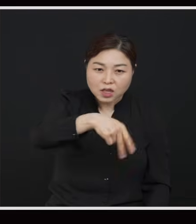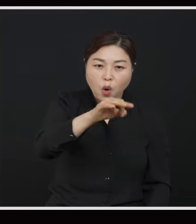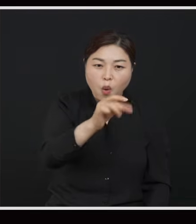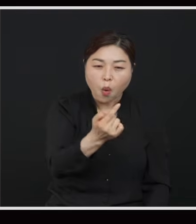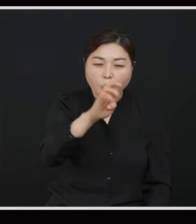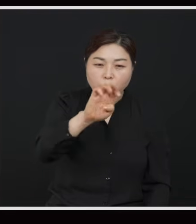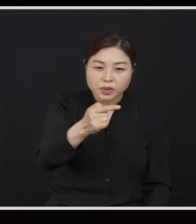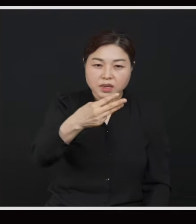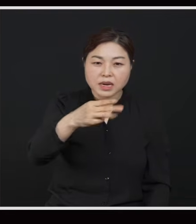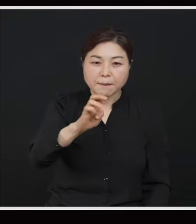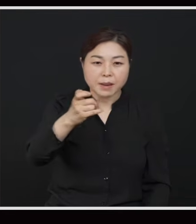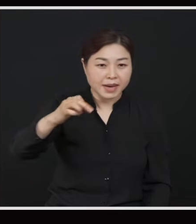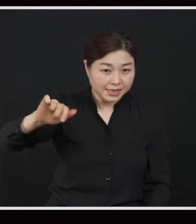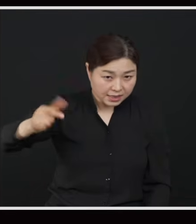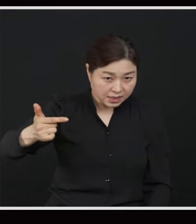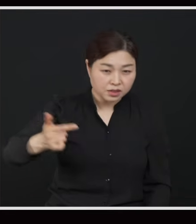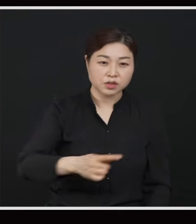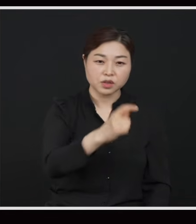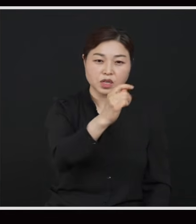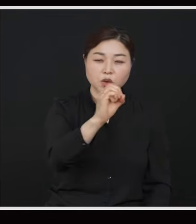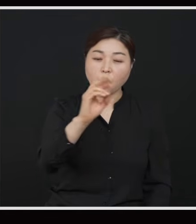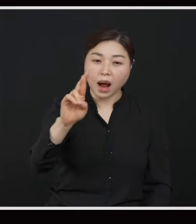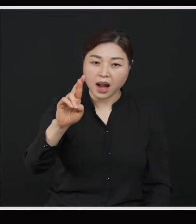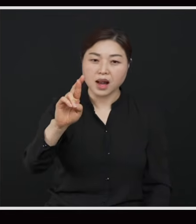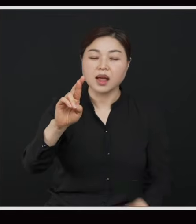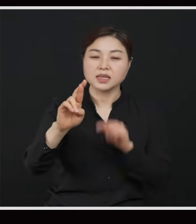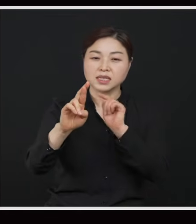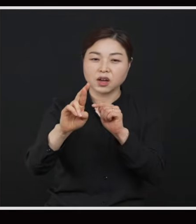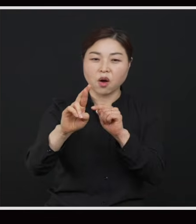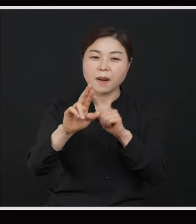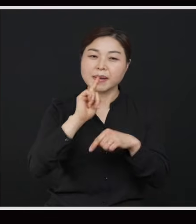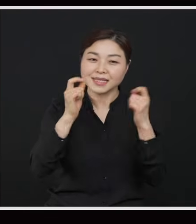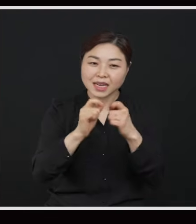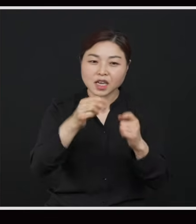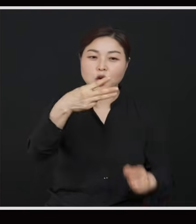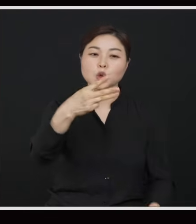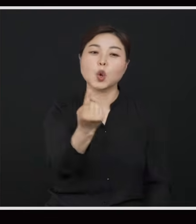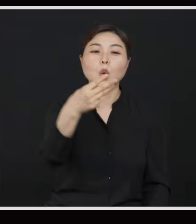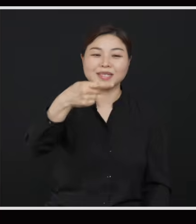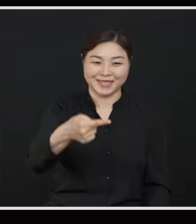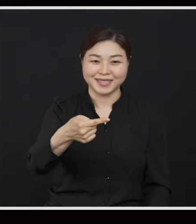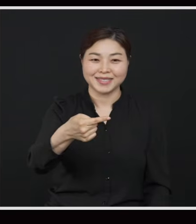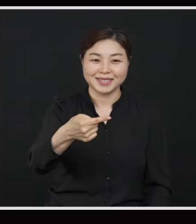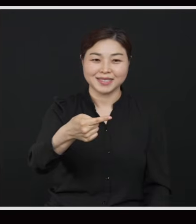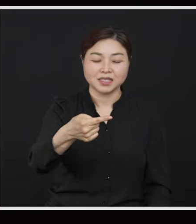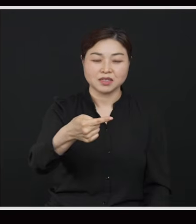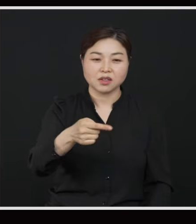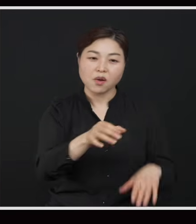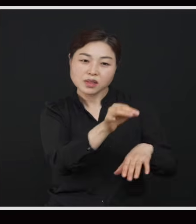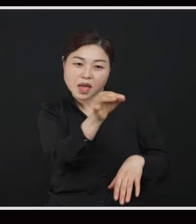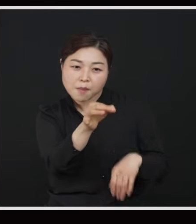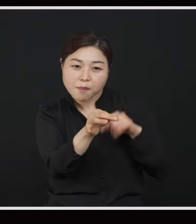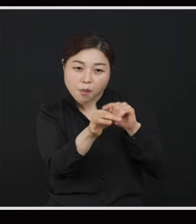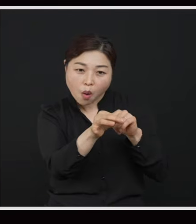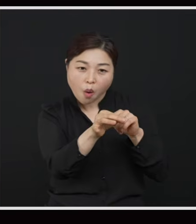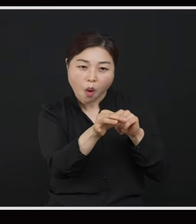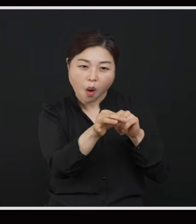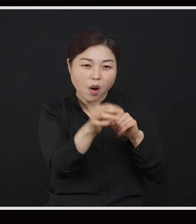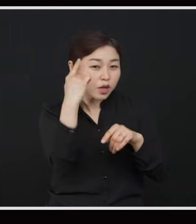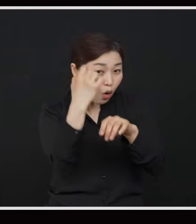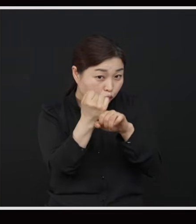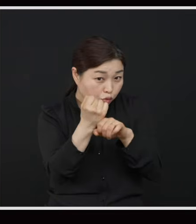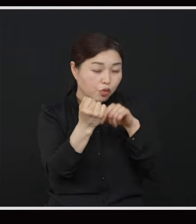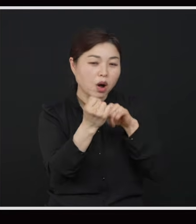Target of Rapamycin, 그래서 TOR, 그래서 TOR라고 불리는 건데 지금 세포 생화학